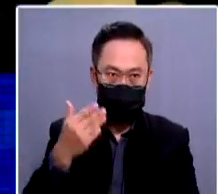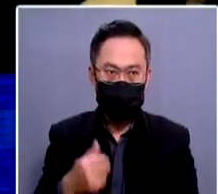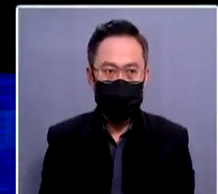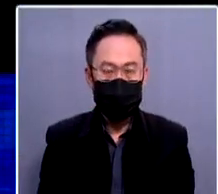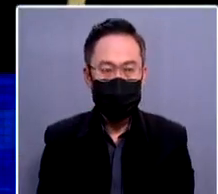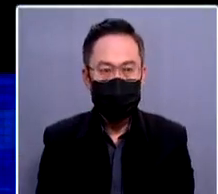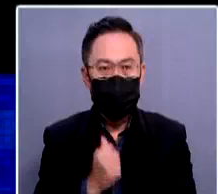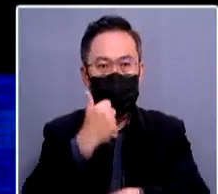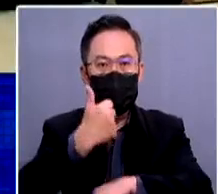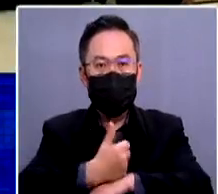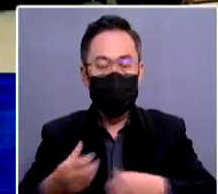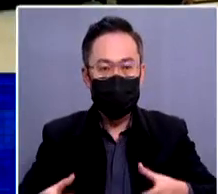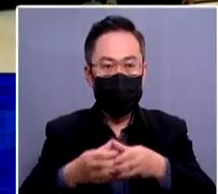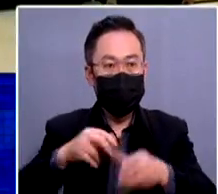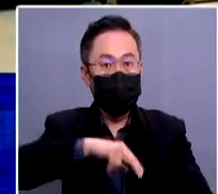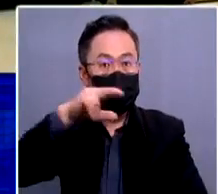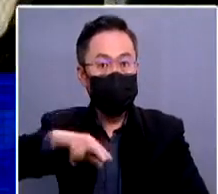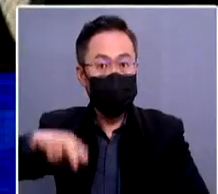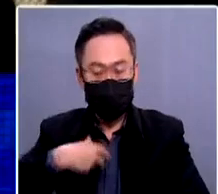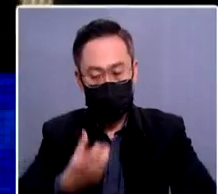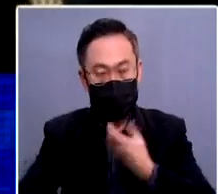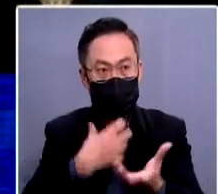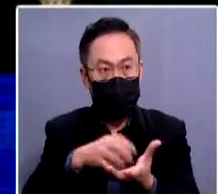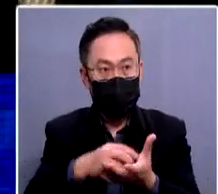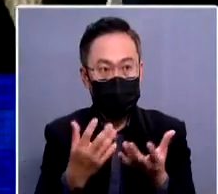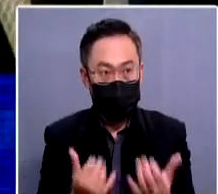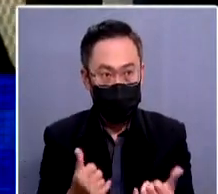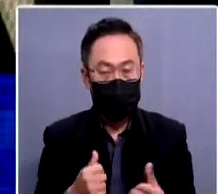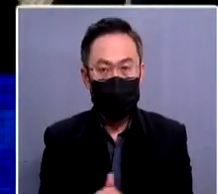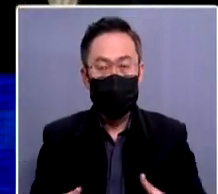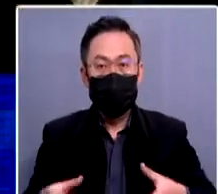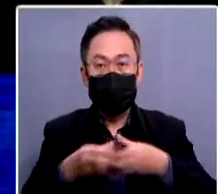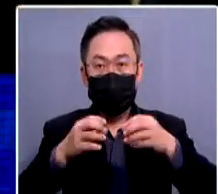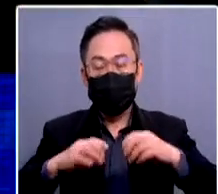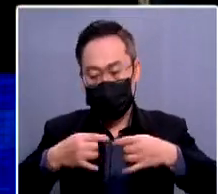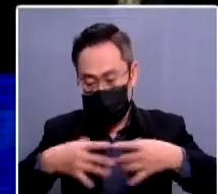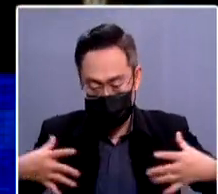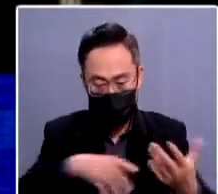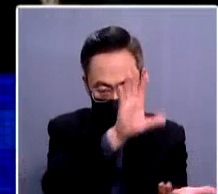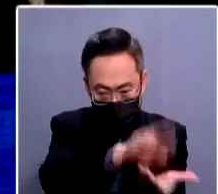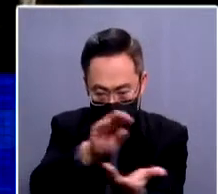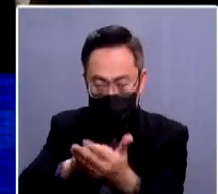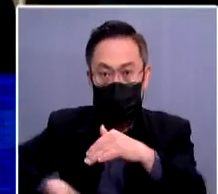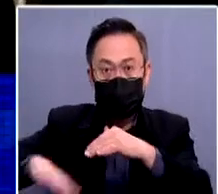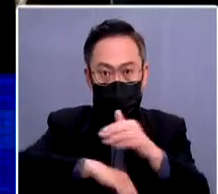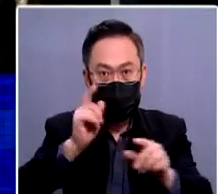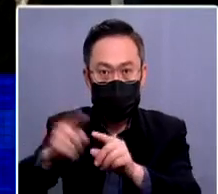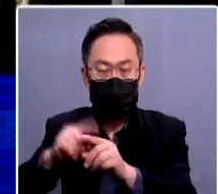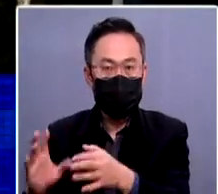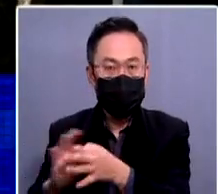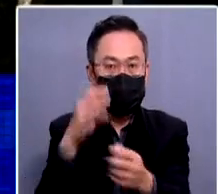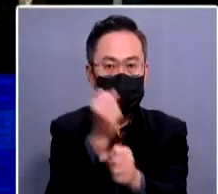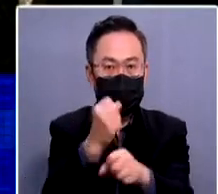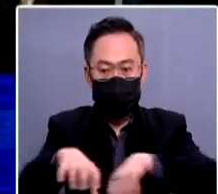ฝ่ายค้านคุณสมพงษ์อมรวิวัฒน์บอกนะคะว่าตอนนี้พรรคร่วมฝ่ายค้านรวบรวมแล้วก็พิจารณาข้อบกพร่องต่าง